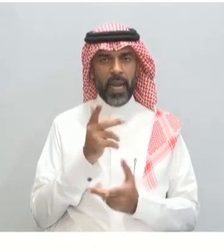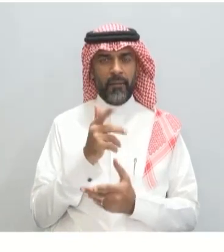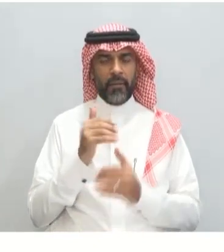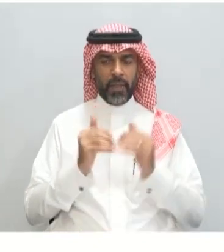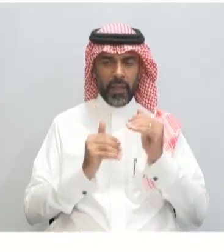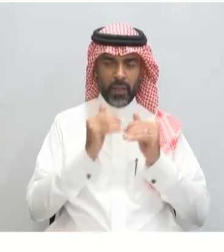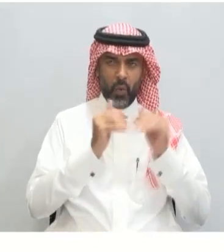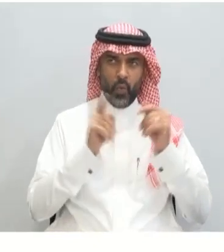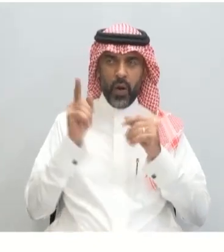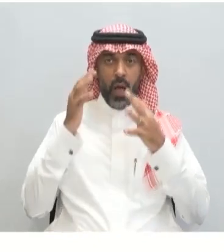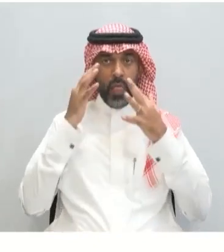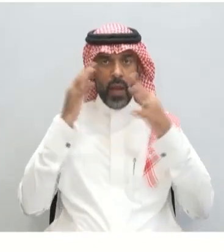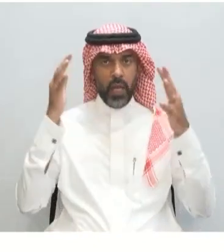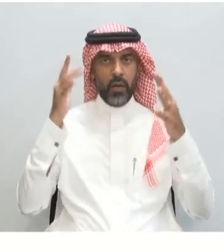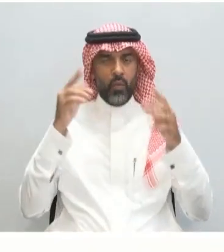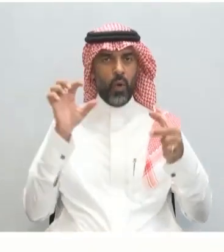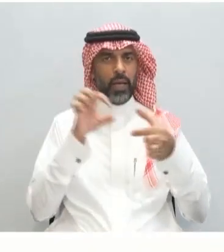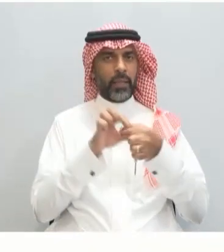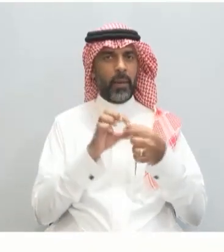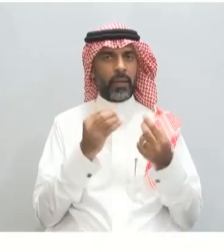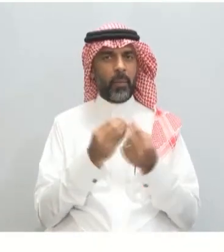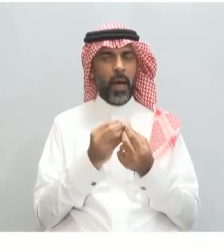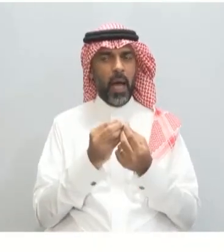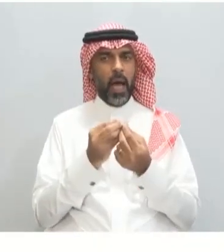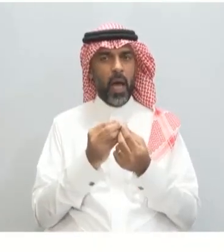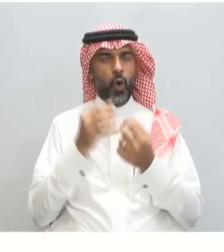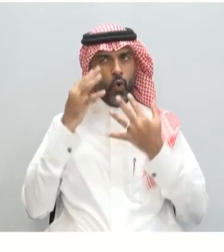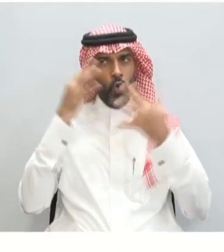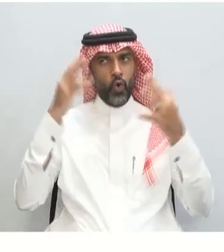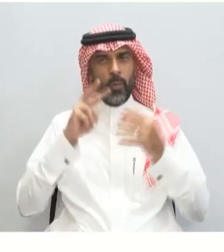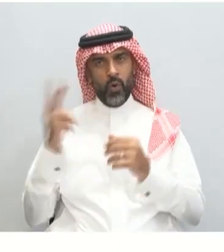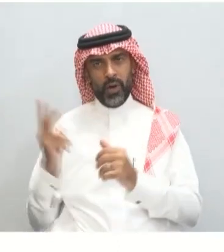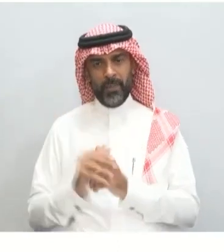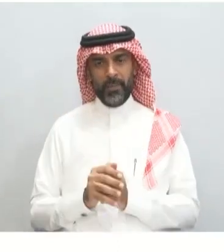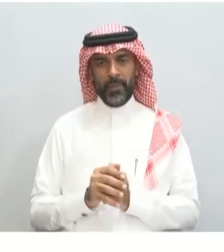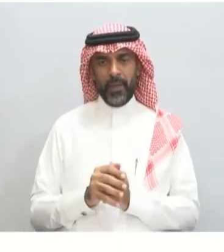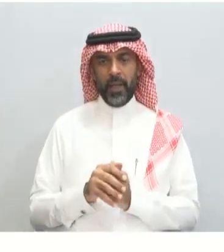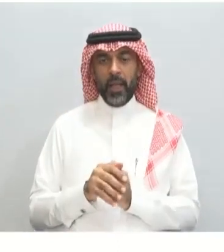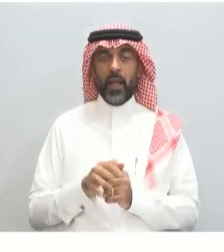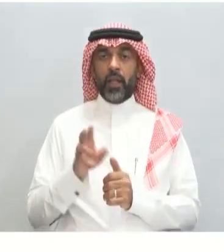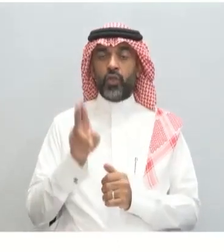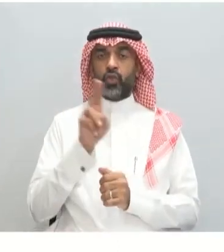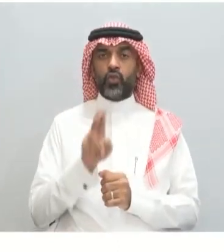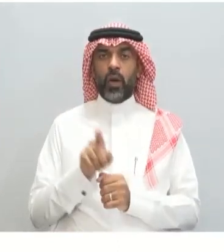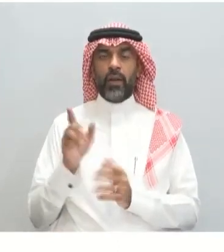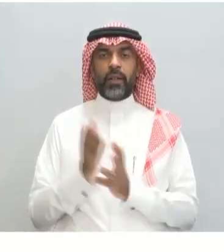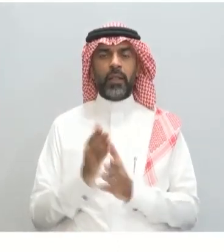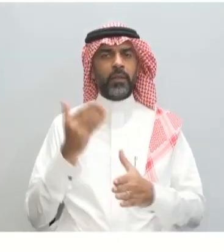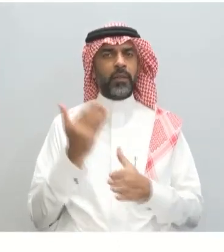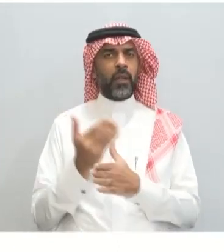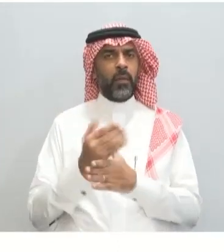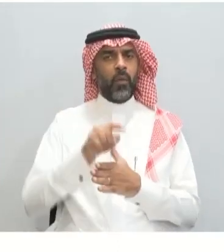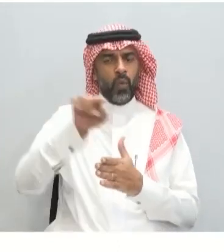تطور هذا العلم وارتباطه بالعلوم الاخرى السؤال الذي سالناه في هذا الدرس لماذا